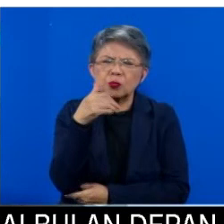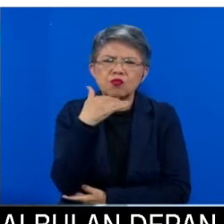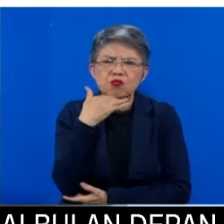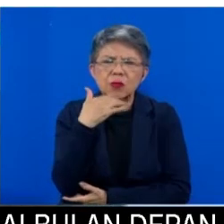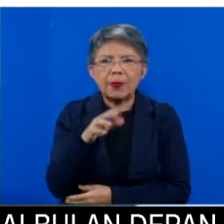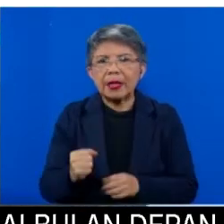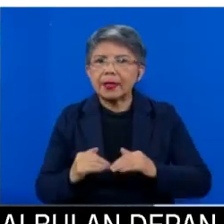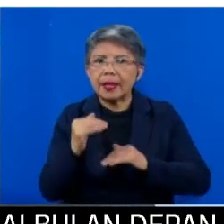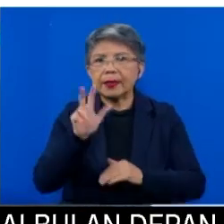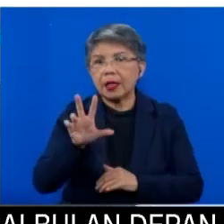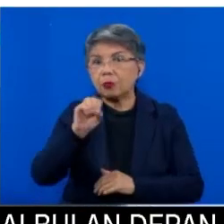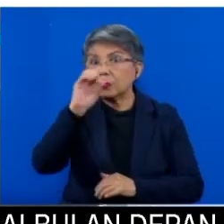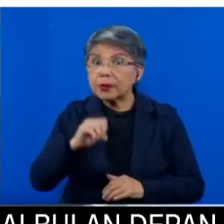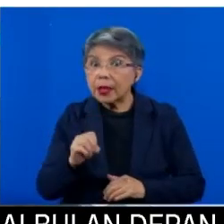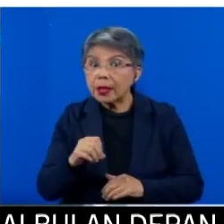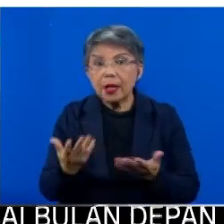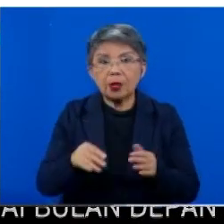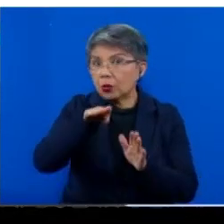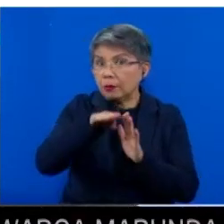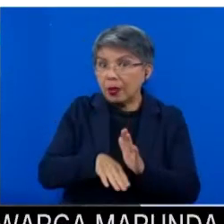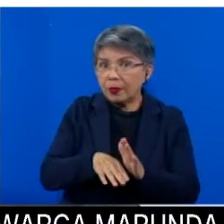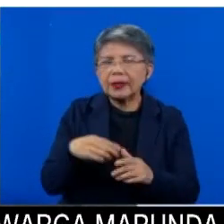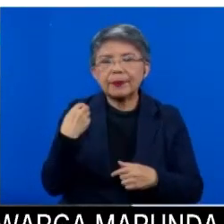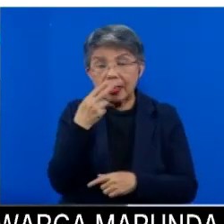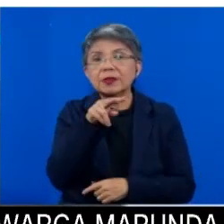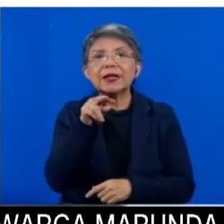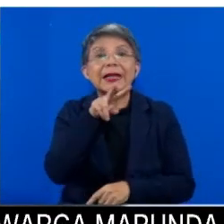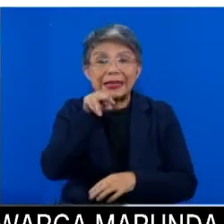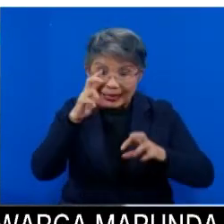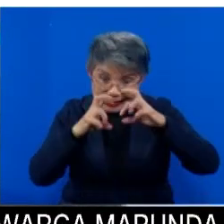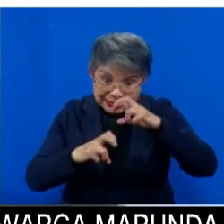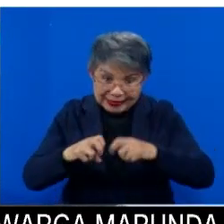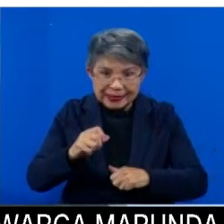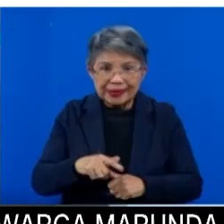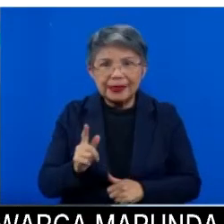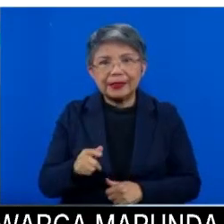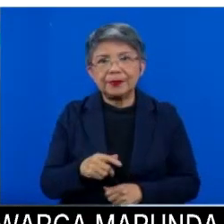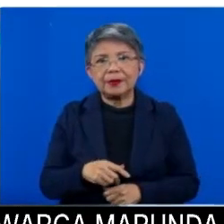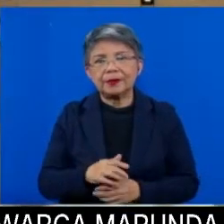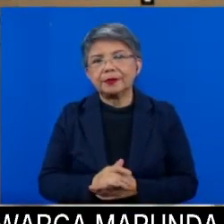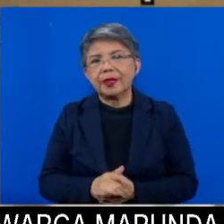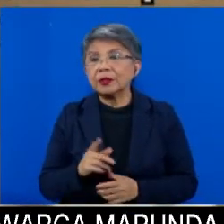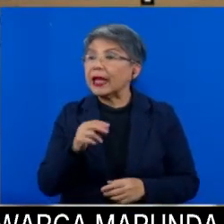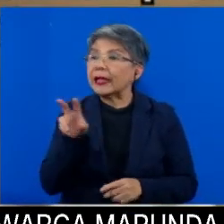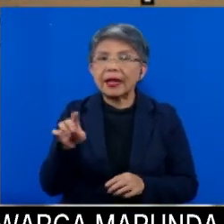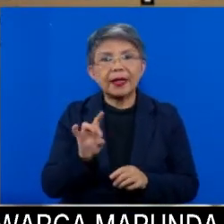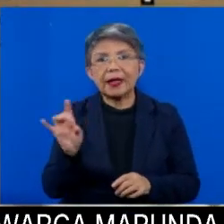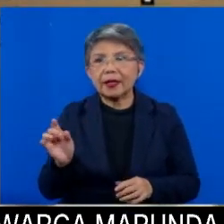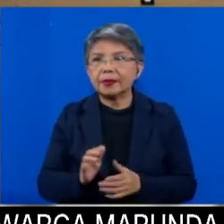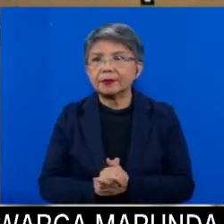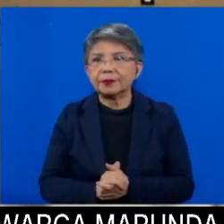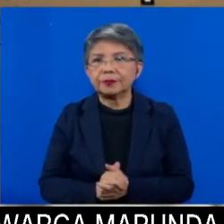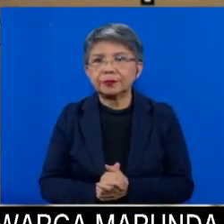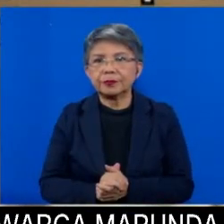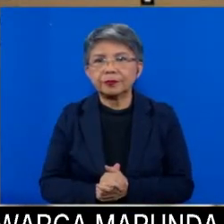akan naik 30%, apakah di bawah itu, kita lihat, karena ini tentu akan melihat juga pemain yang lain. Well, we understand